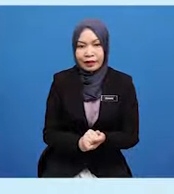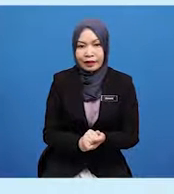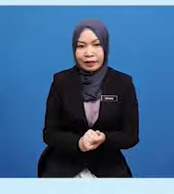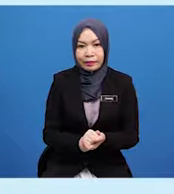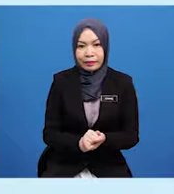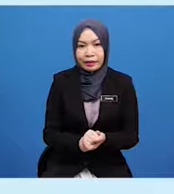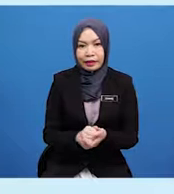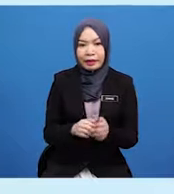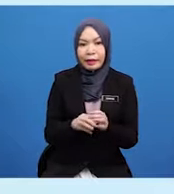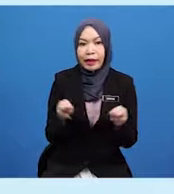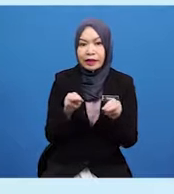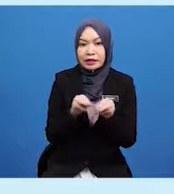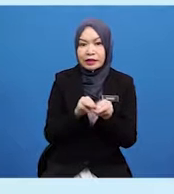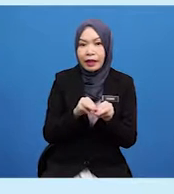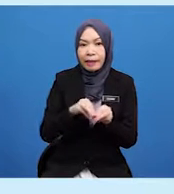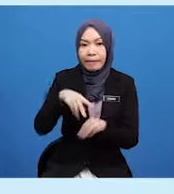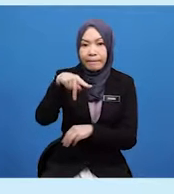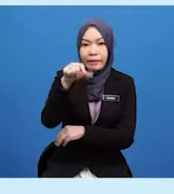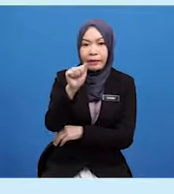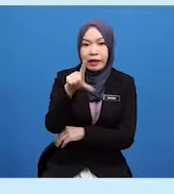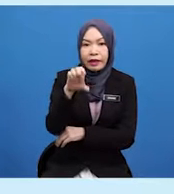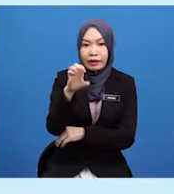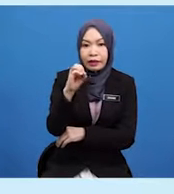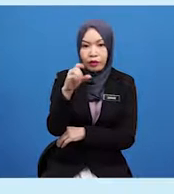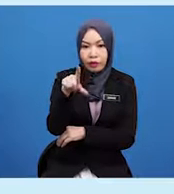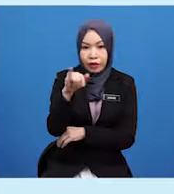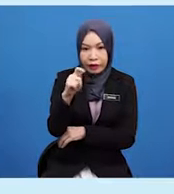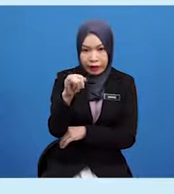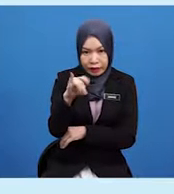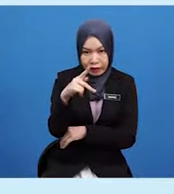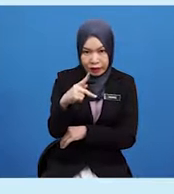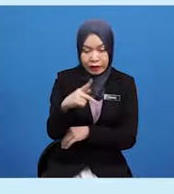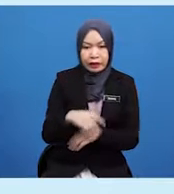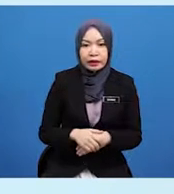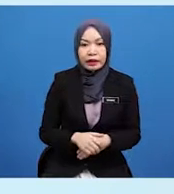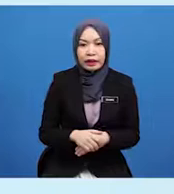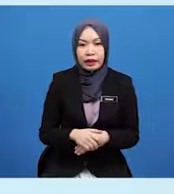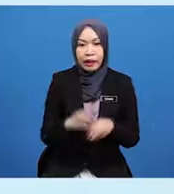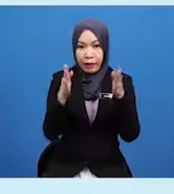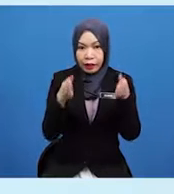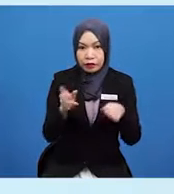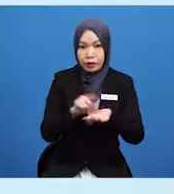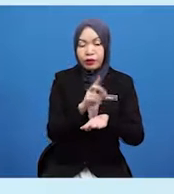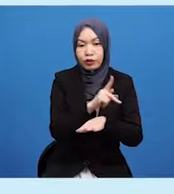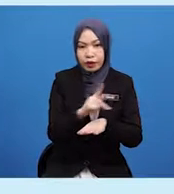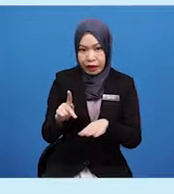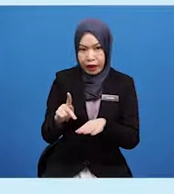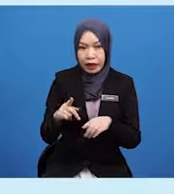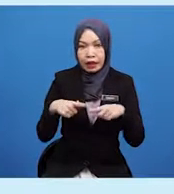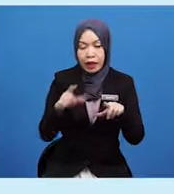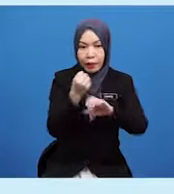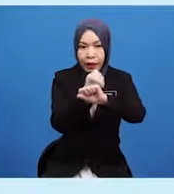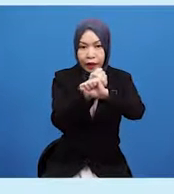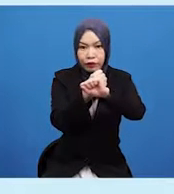menggunakan peralatan kayu Batu dan tulang walaupun begitu kehidupan manusia